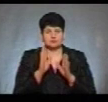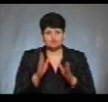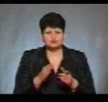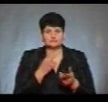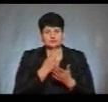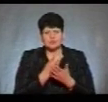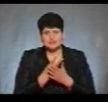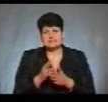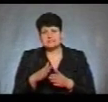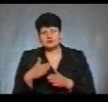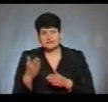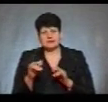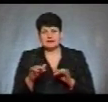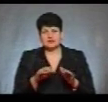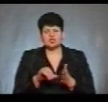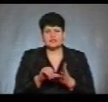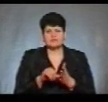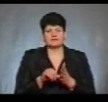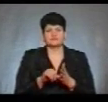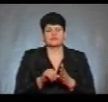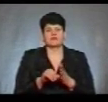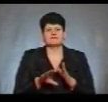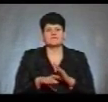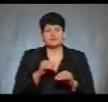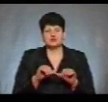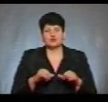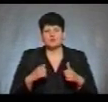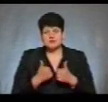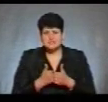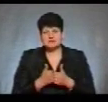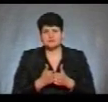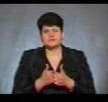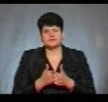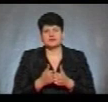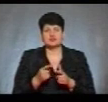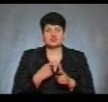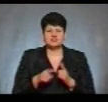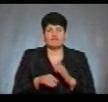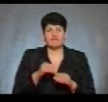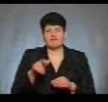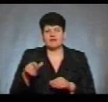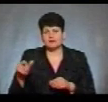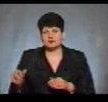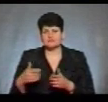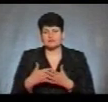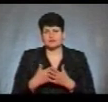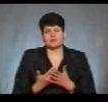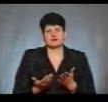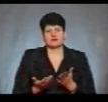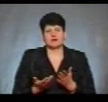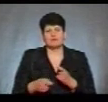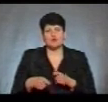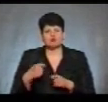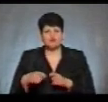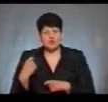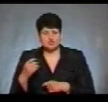сторони, наприклад, діяльності членів дільничних виборчих комісій, чи окружних, чи виборців, наприклад, так, коли, наприклад, будуть якісь певні пошкодження